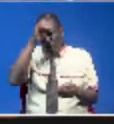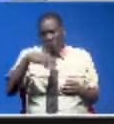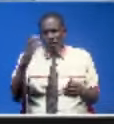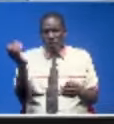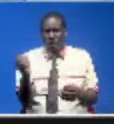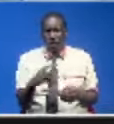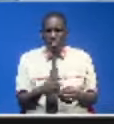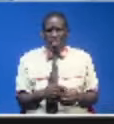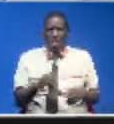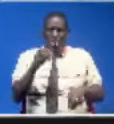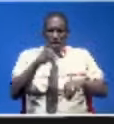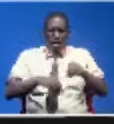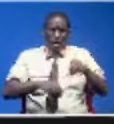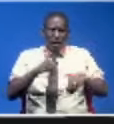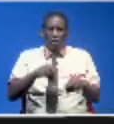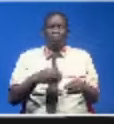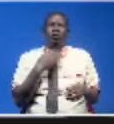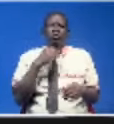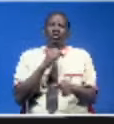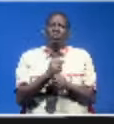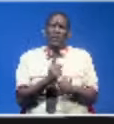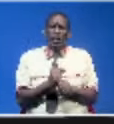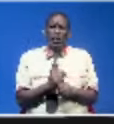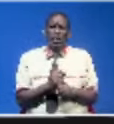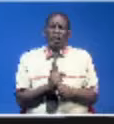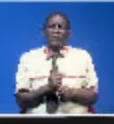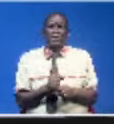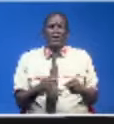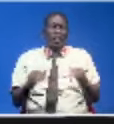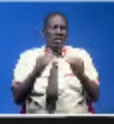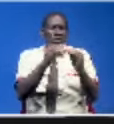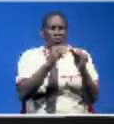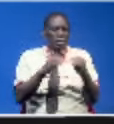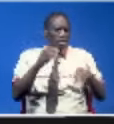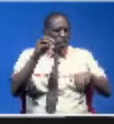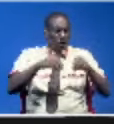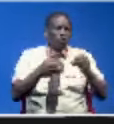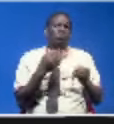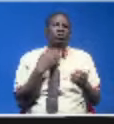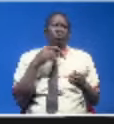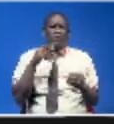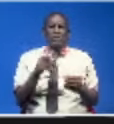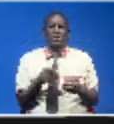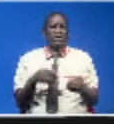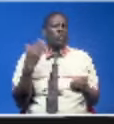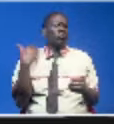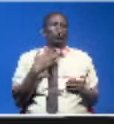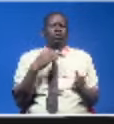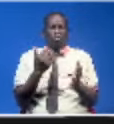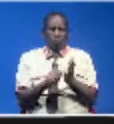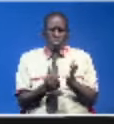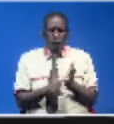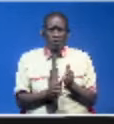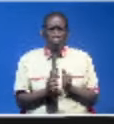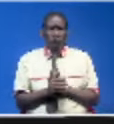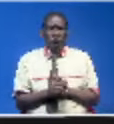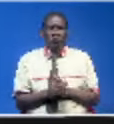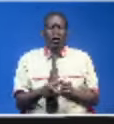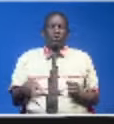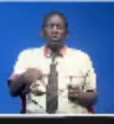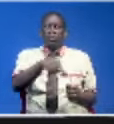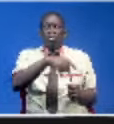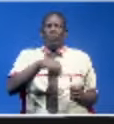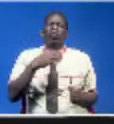Hiyo uchaguzi tunataka ifanyike kwa njia ya kidemokrasia. Hatutaki fujo. Nataka